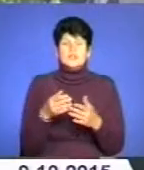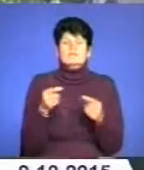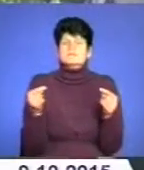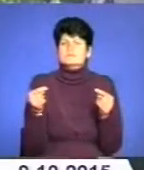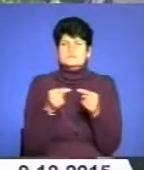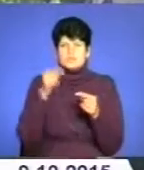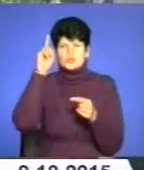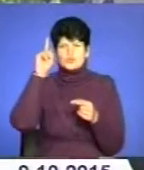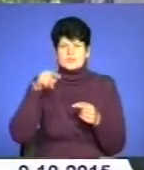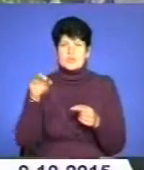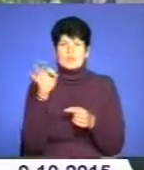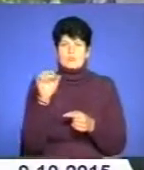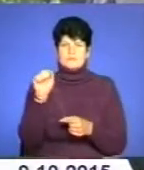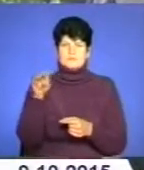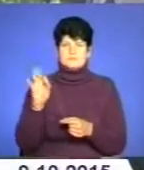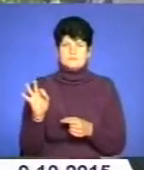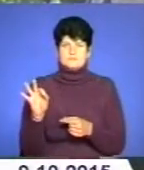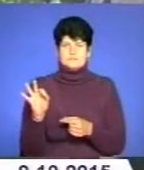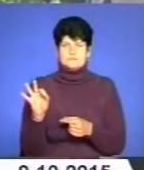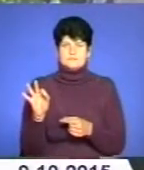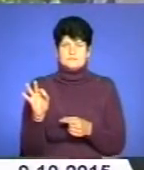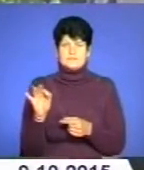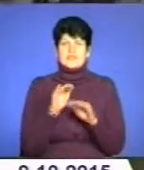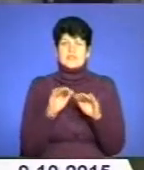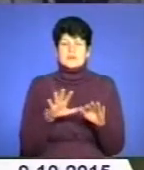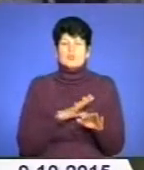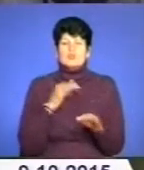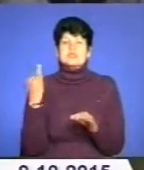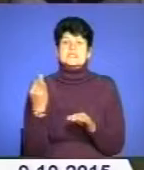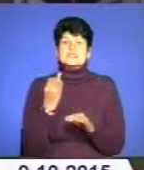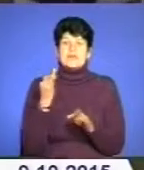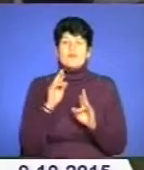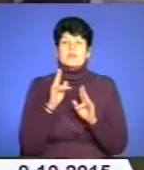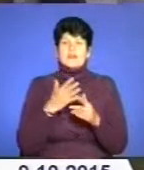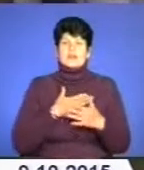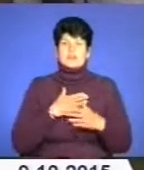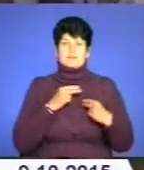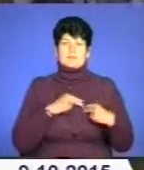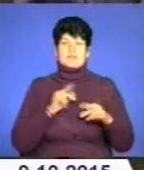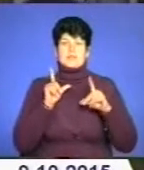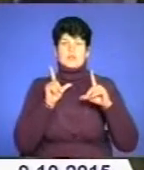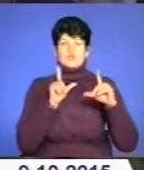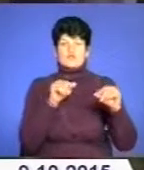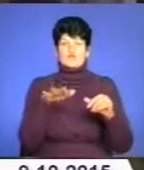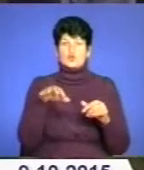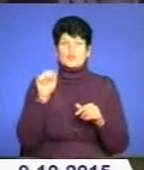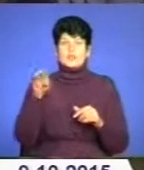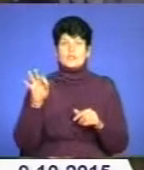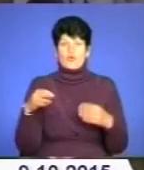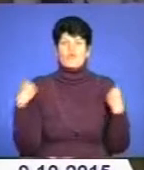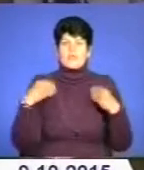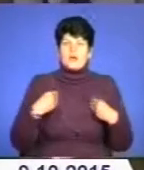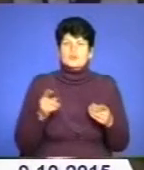про антитерористичну операцію. Дітям дуже було цікаво, як наші працівники, їдучи з зони АТО, чим екіпіровані,